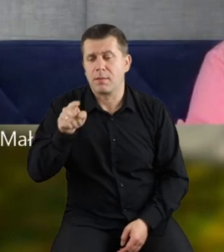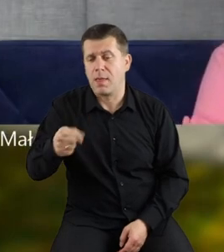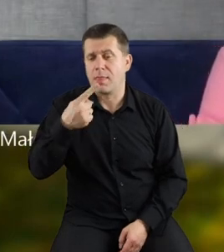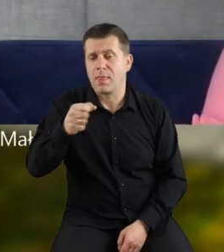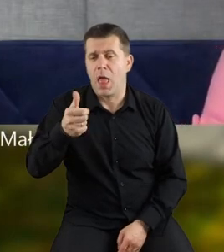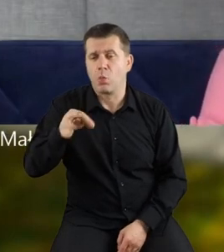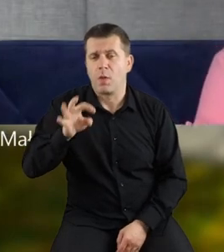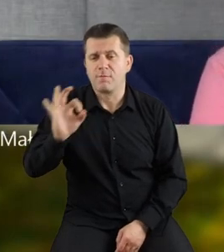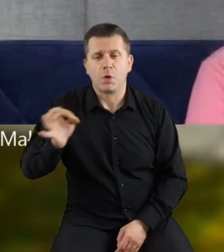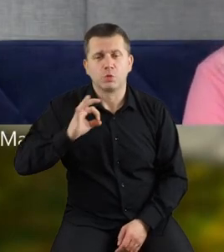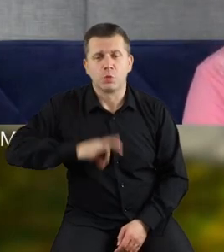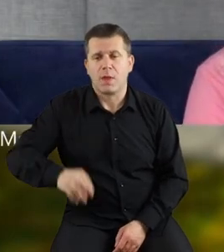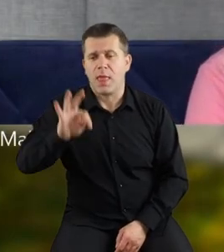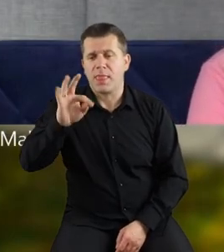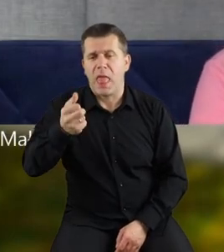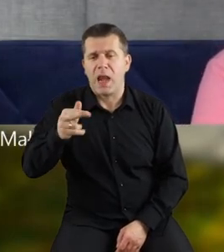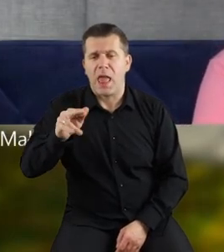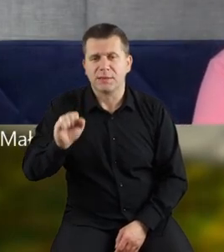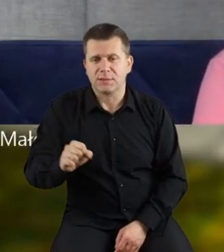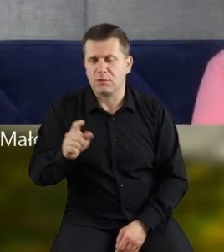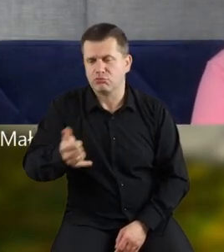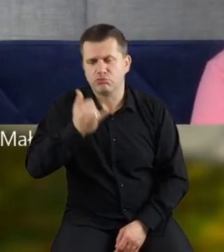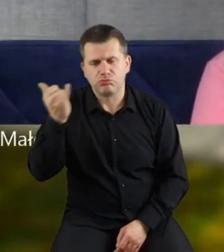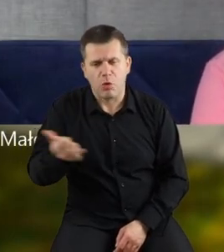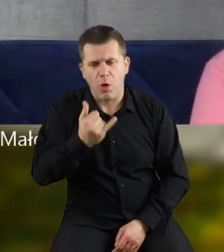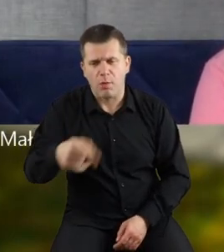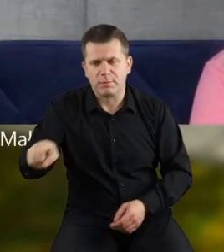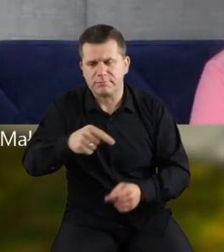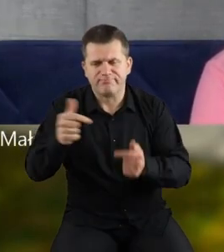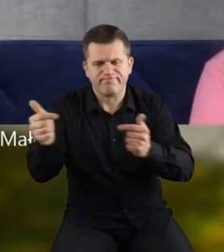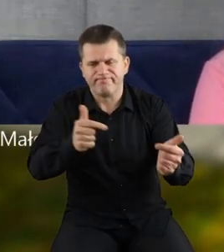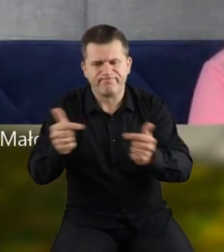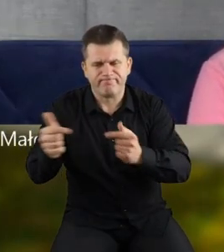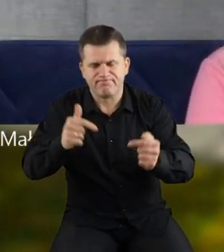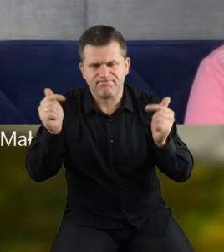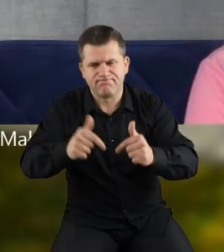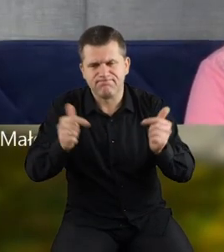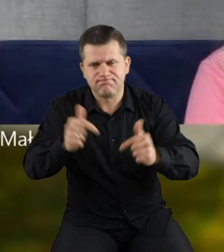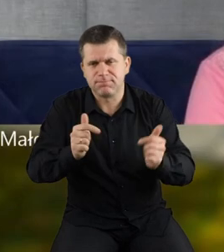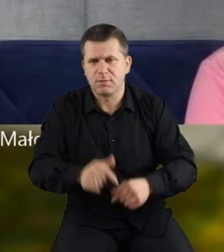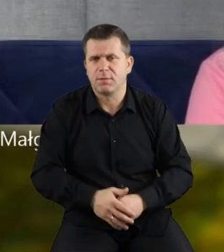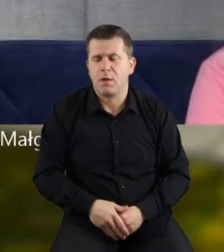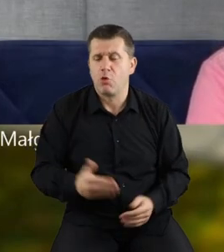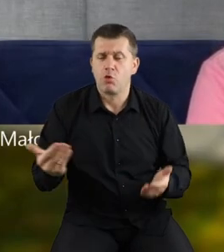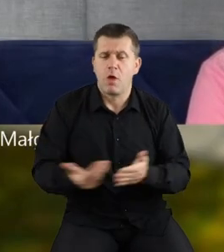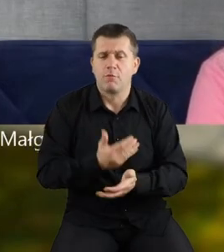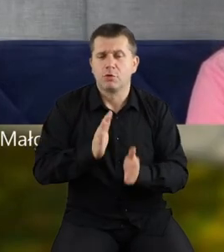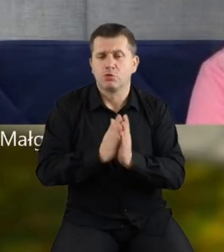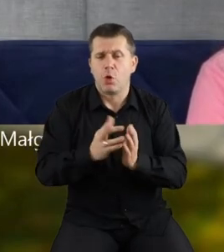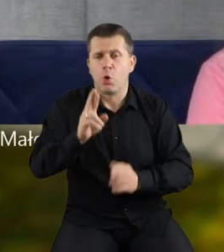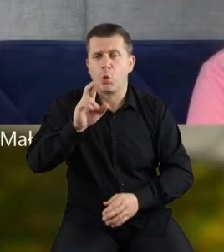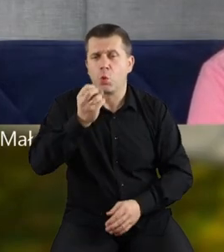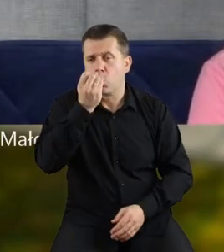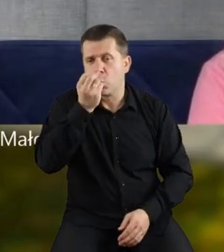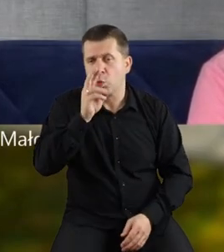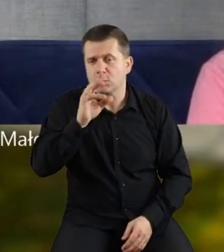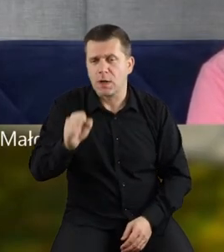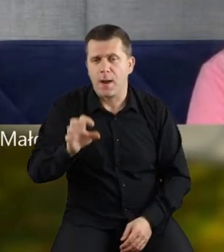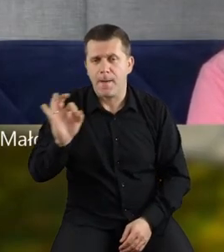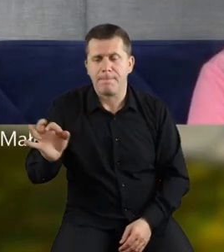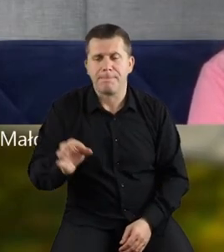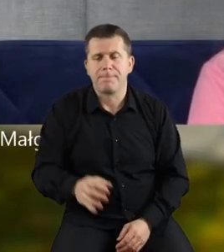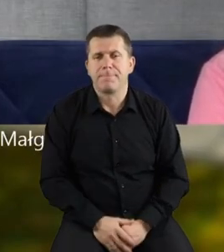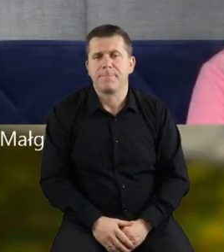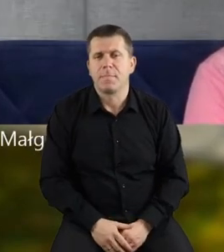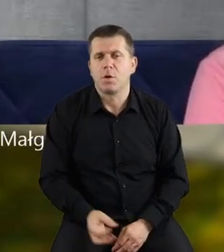I z kolei Danuta ze swoją córką Teresą, tam ciągle się ścierają. z najnowszej książki Róża, jej